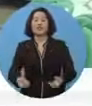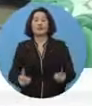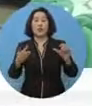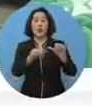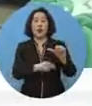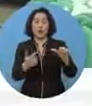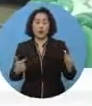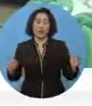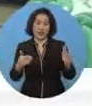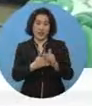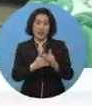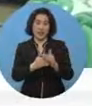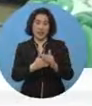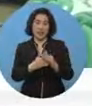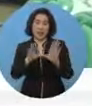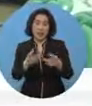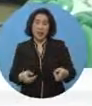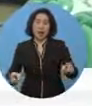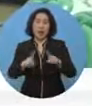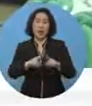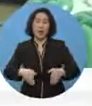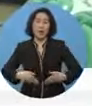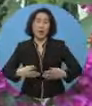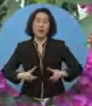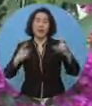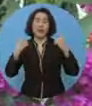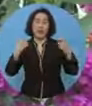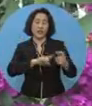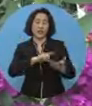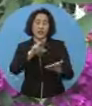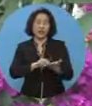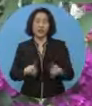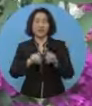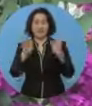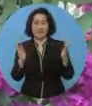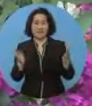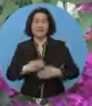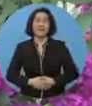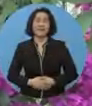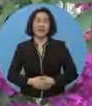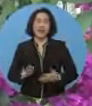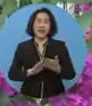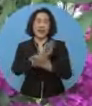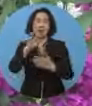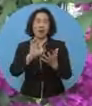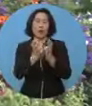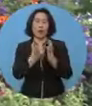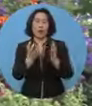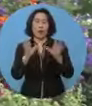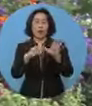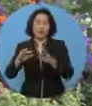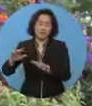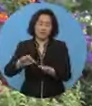나비 대축제 가 5월 6일까지 나비와 함께하는 봄날의 여행을 주제로 열립니다 화사한 꽃과